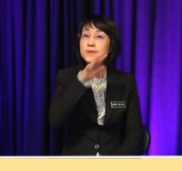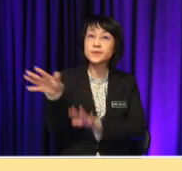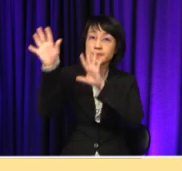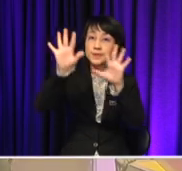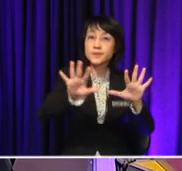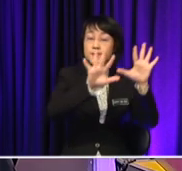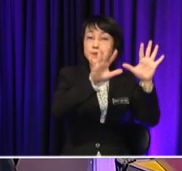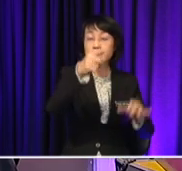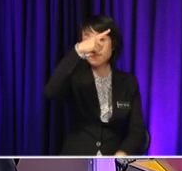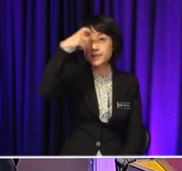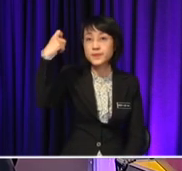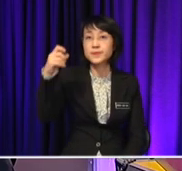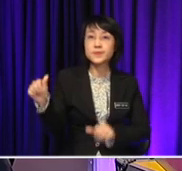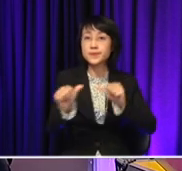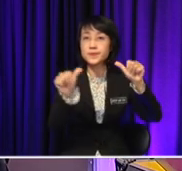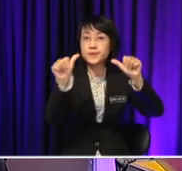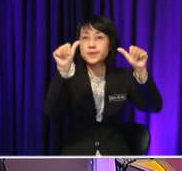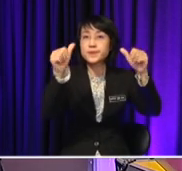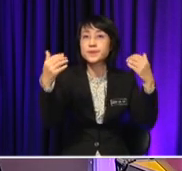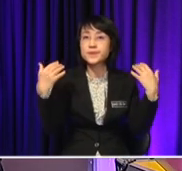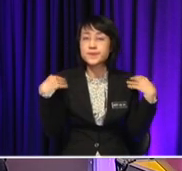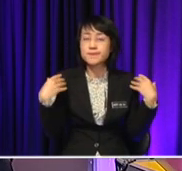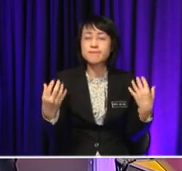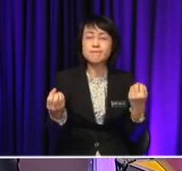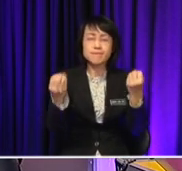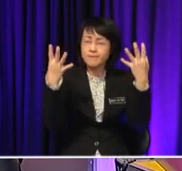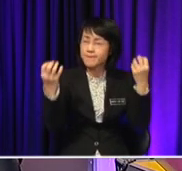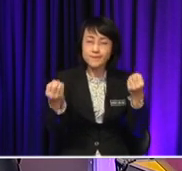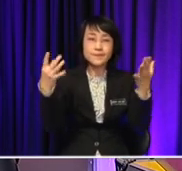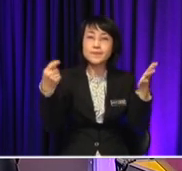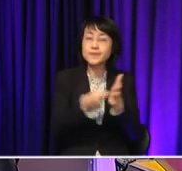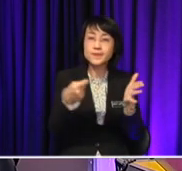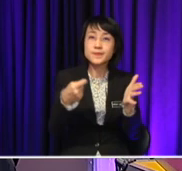yang wujud dengan banyak secara tiba-tiba